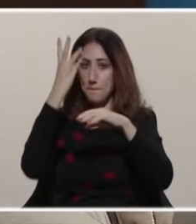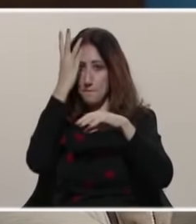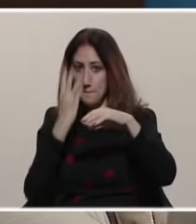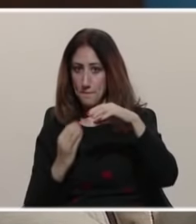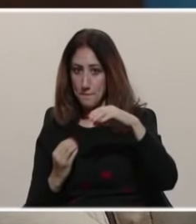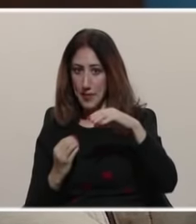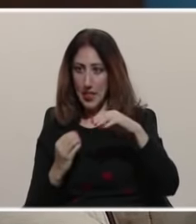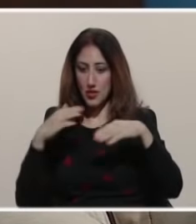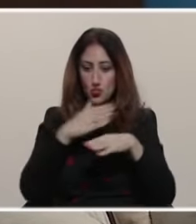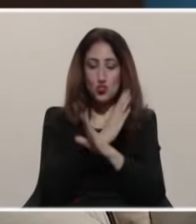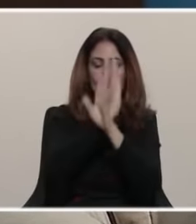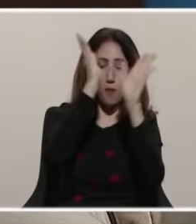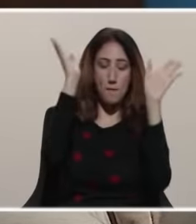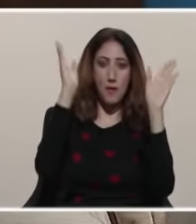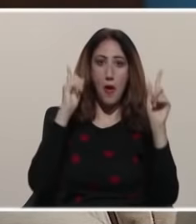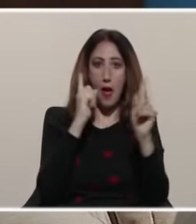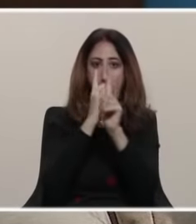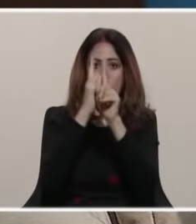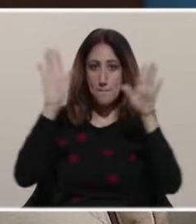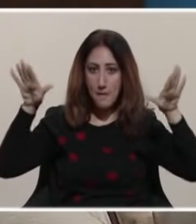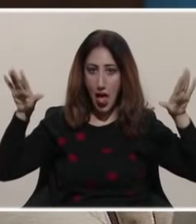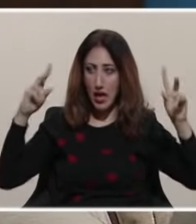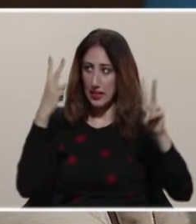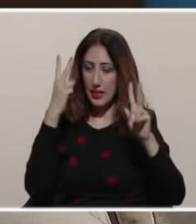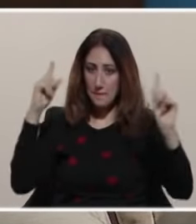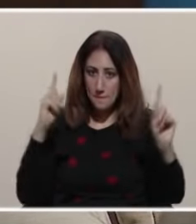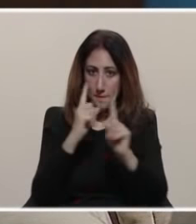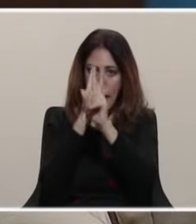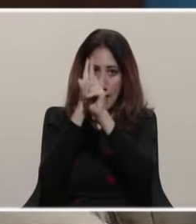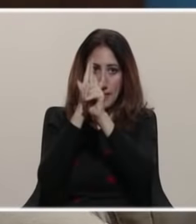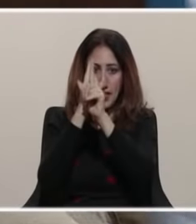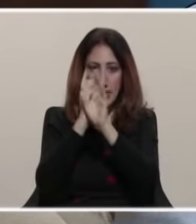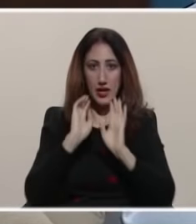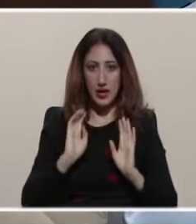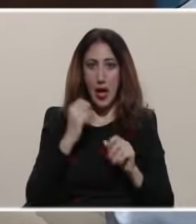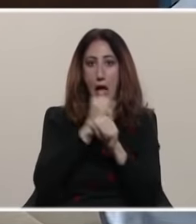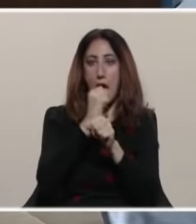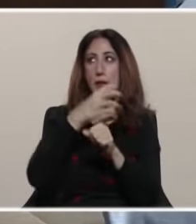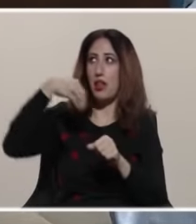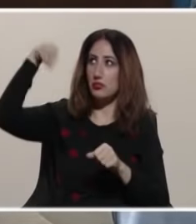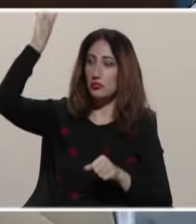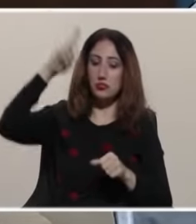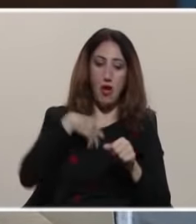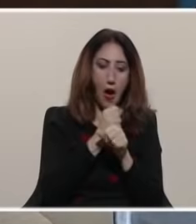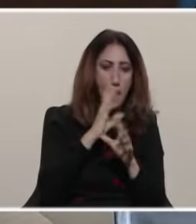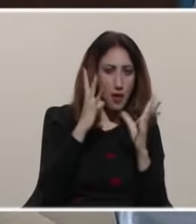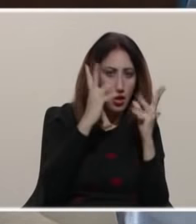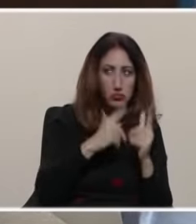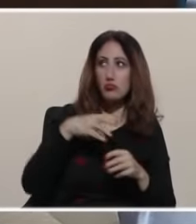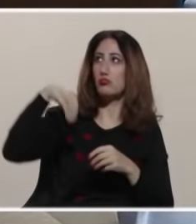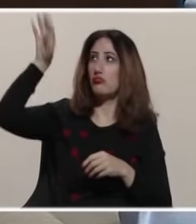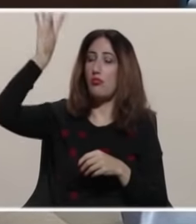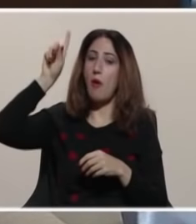صلاة الصبح، وبيتقابلوا مع بعض ثم كل وردية تطلع ترفع الأعمال. يبقى أنا عندي رفع يومي